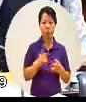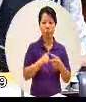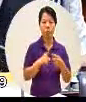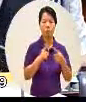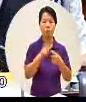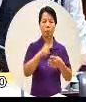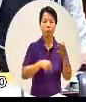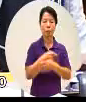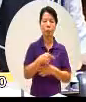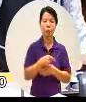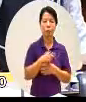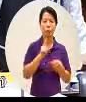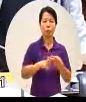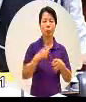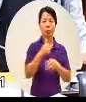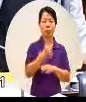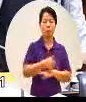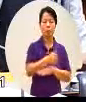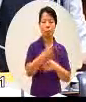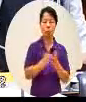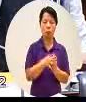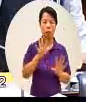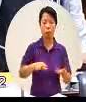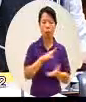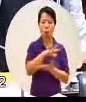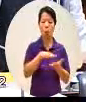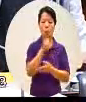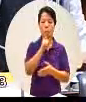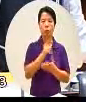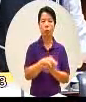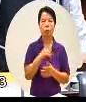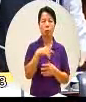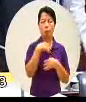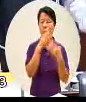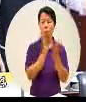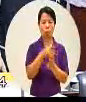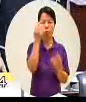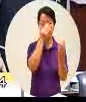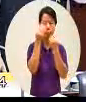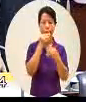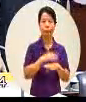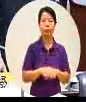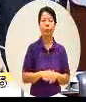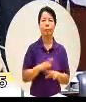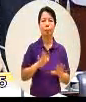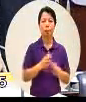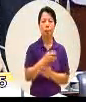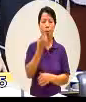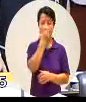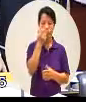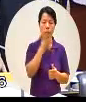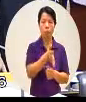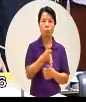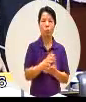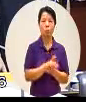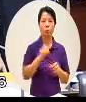尼讲一下，我头壳拢戆戆哦，拢唔知到底顾问是要创啥货啊？他说这边的顾问。不一样，这边的顾